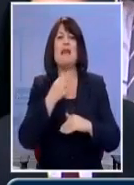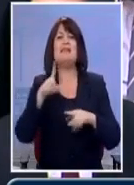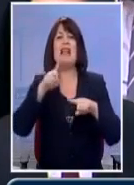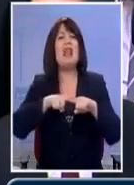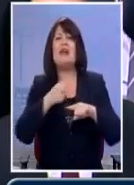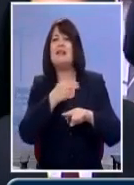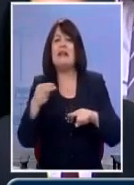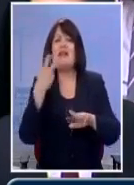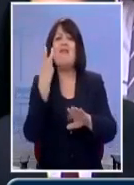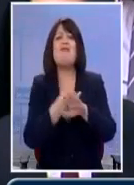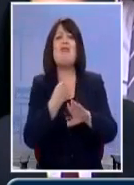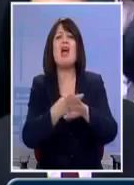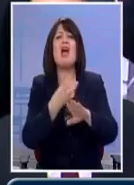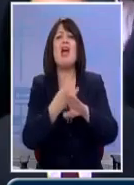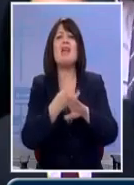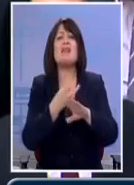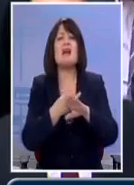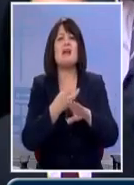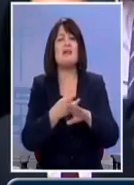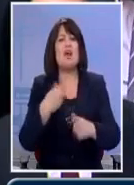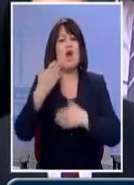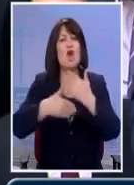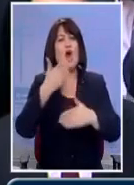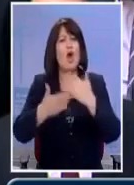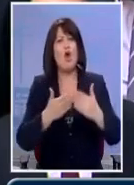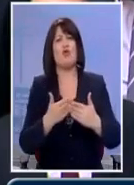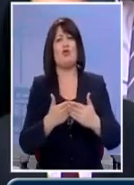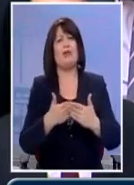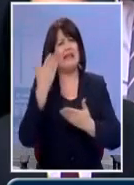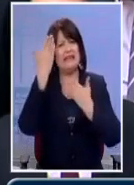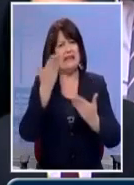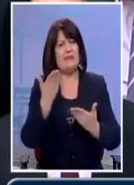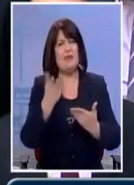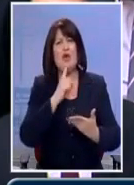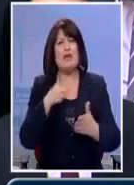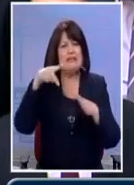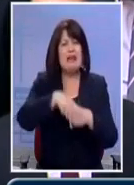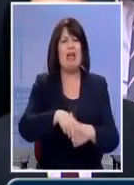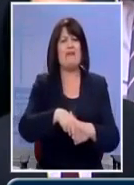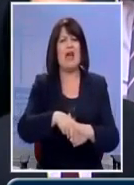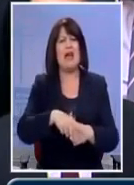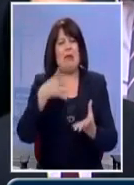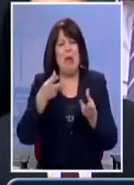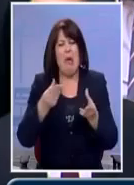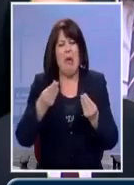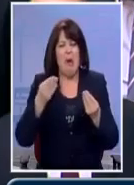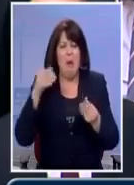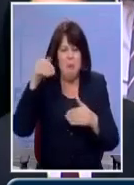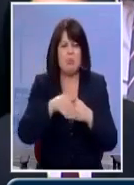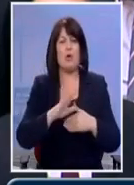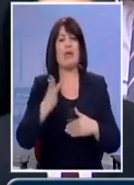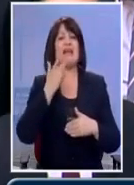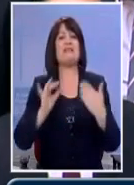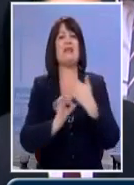Ελλάδα, γεμάτος τιμή επί χιλιάδες χρόνια και όχι ένας βούρκος υποταγής. Η θέση της Χρυσής